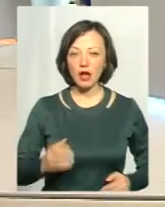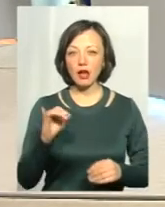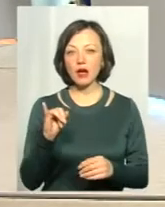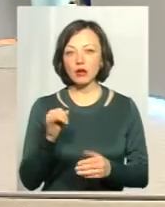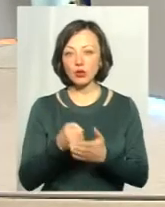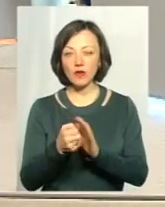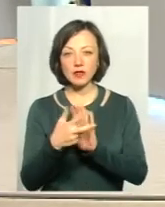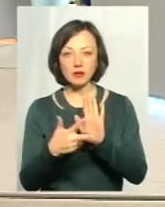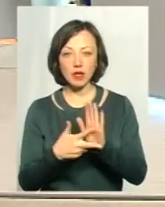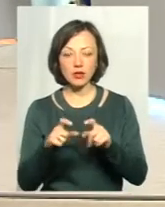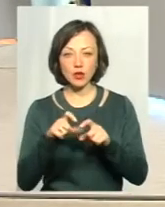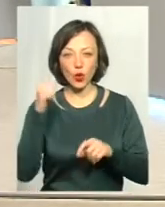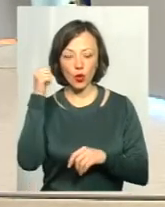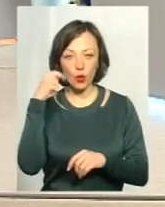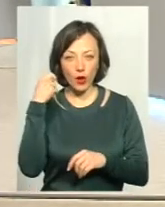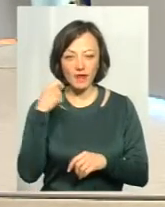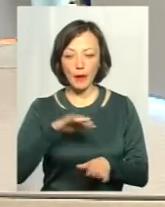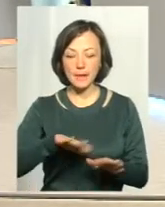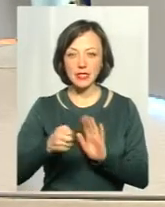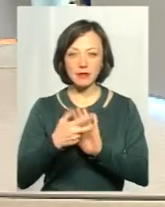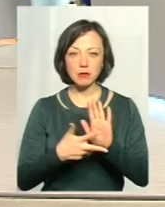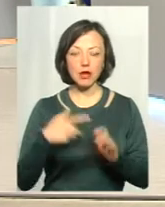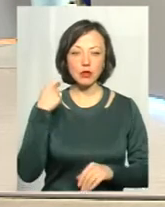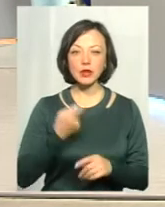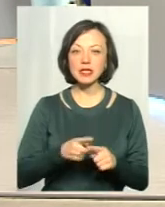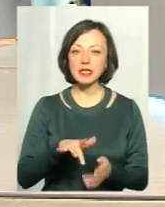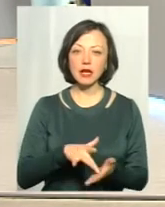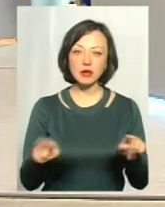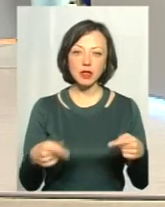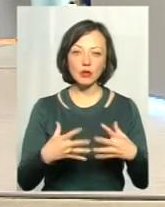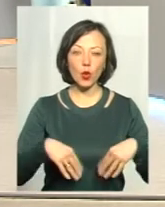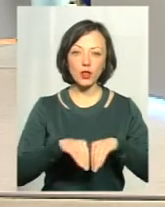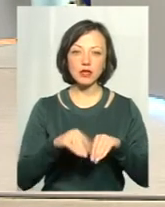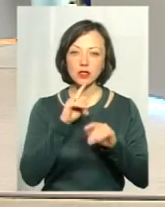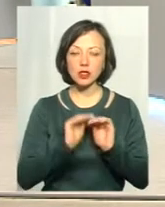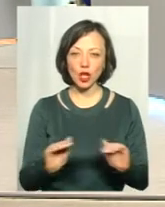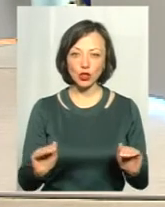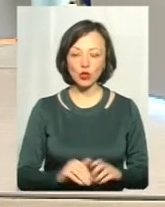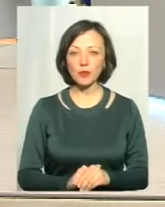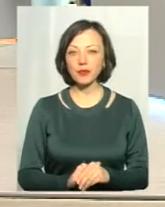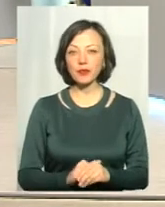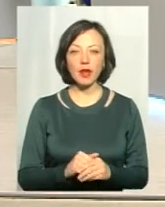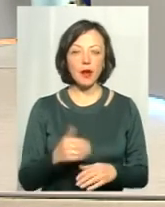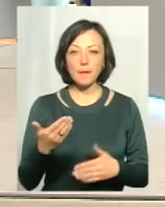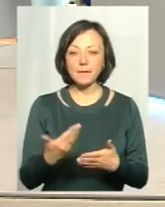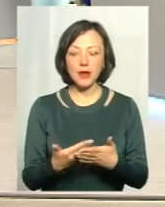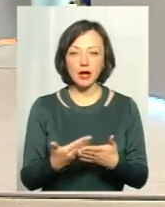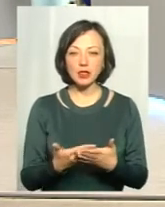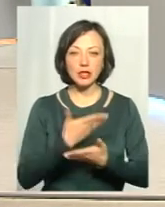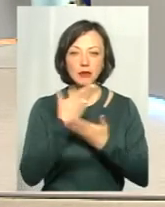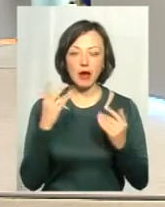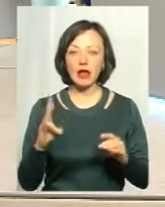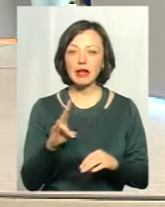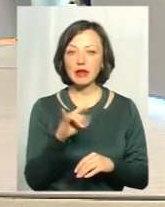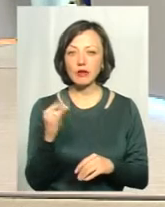до 18 років, і після 18 років центр реабілітації родини затишок. Майже немає в жодному